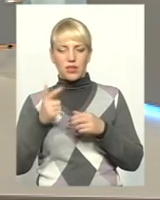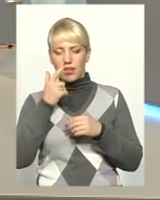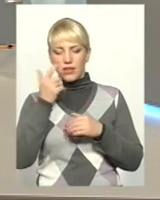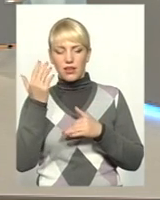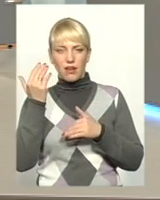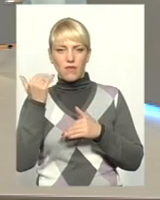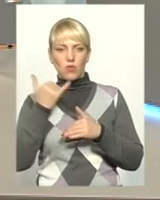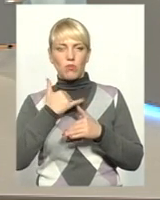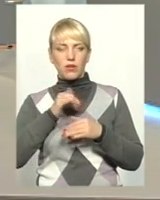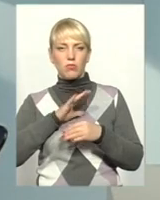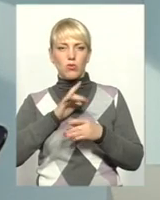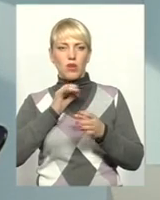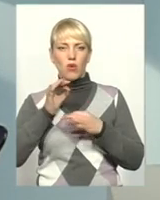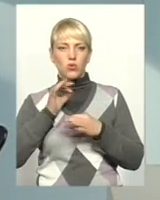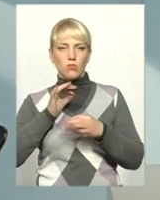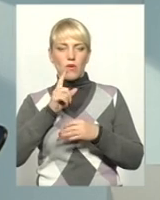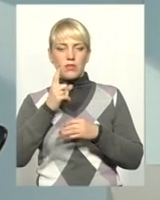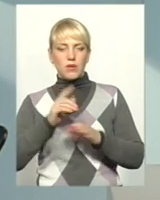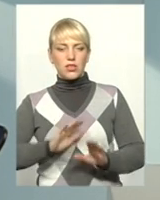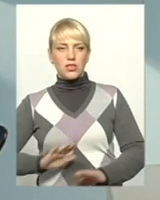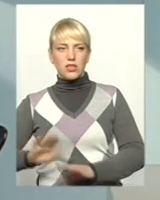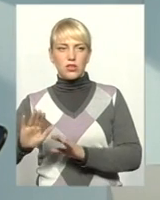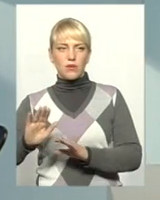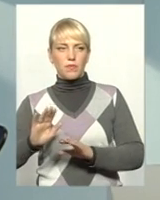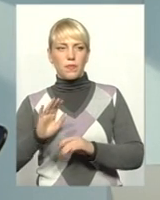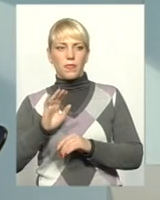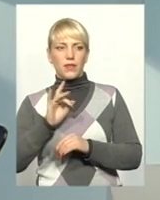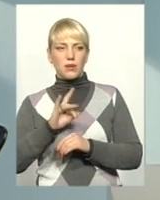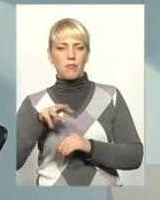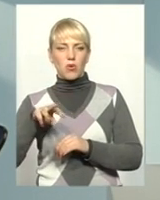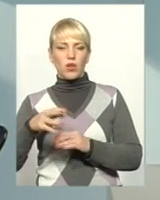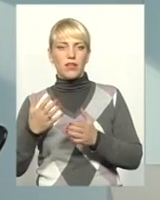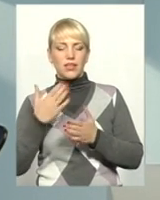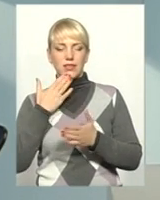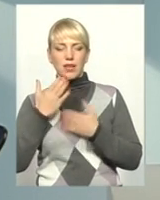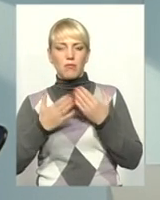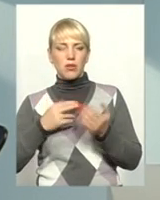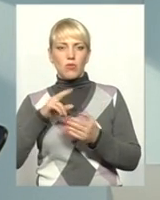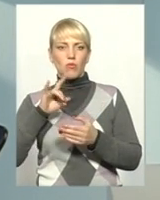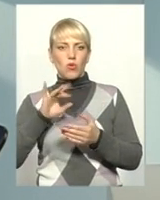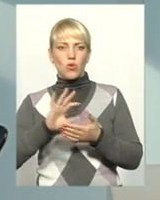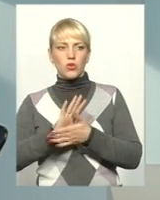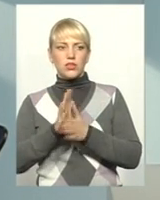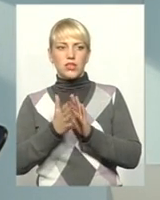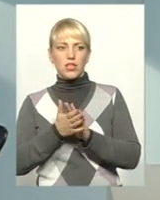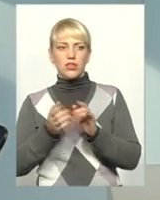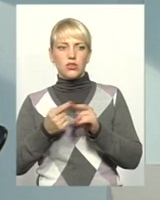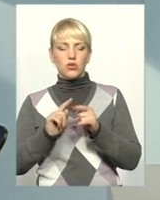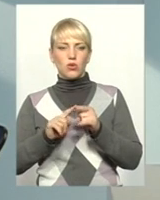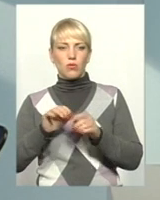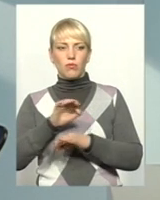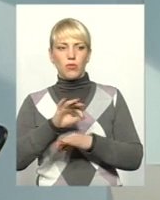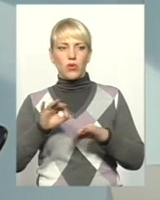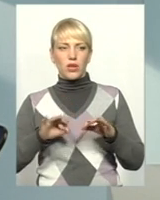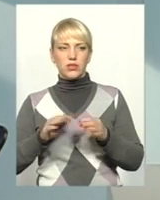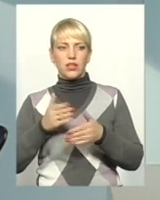у мене була розмова з першим заступником Русланом Миколаївичем, який запитував про стан цього проєкту.